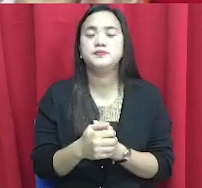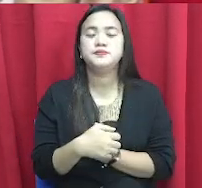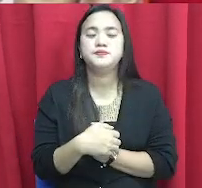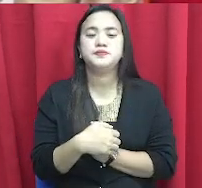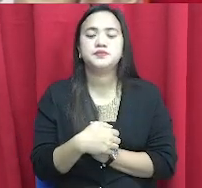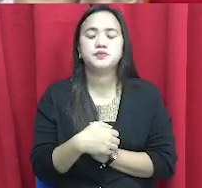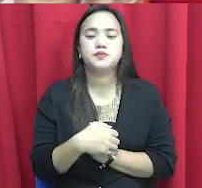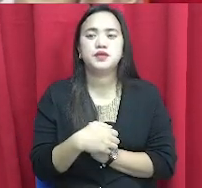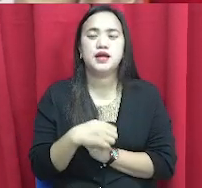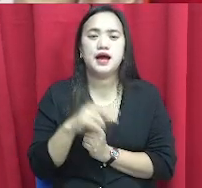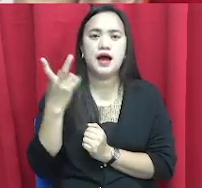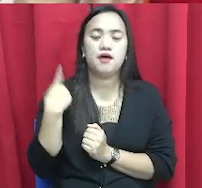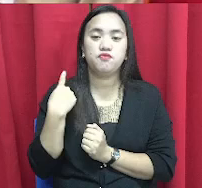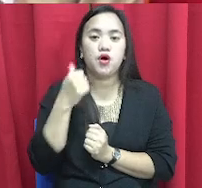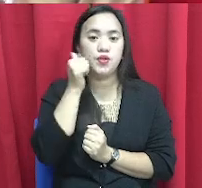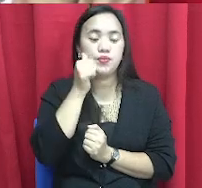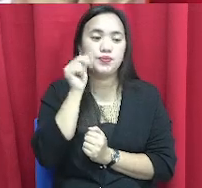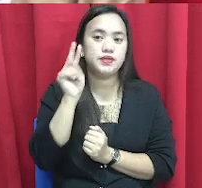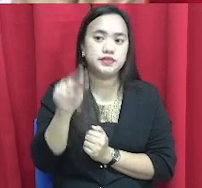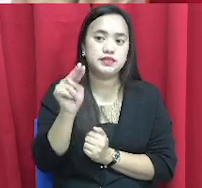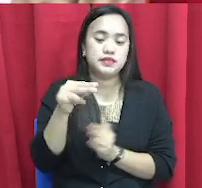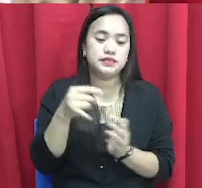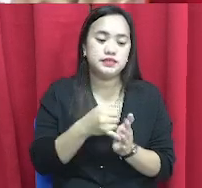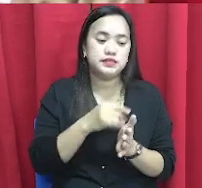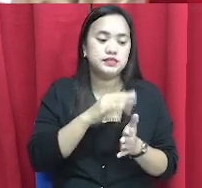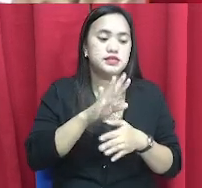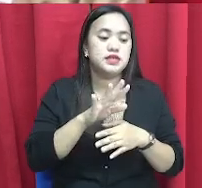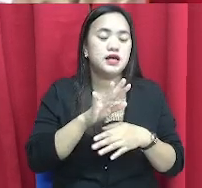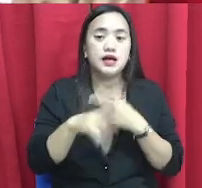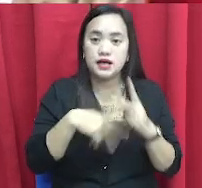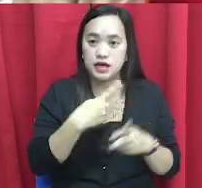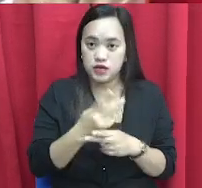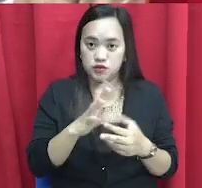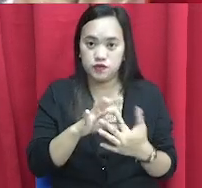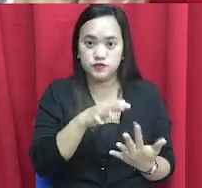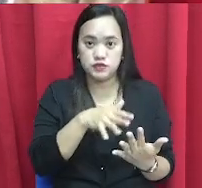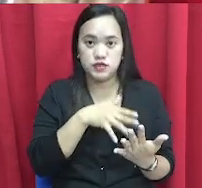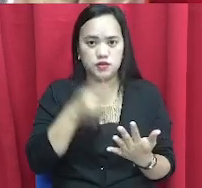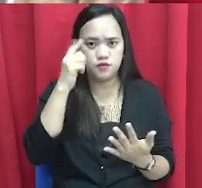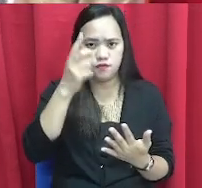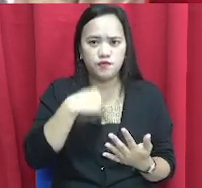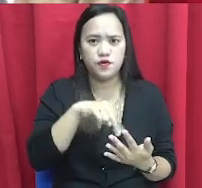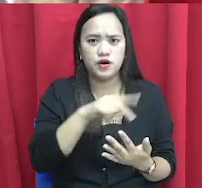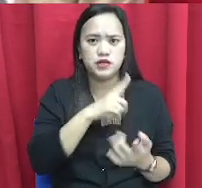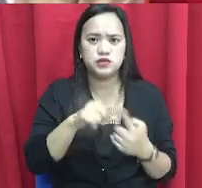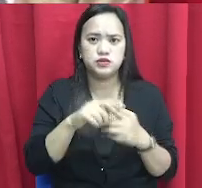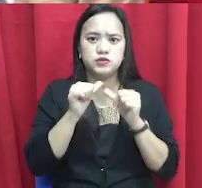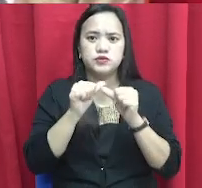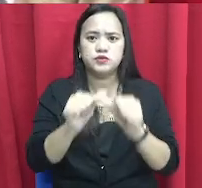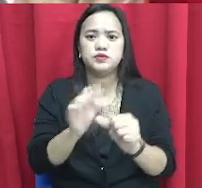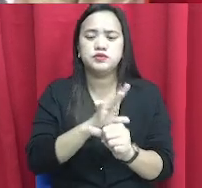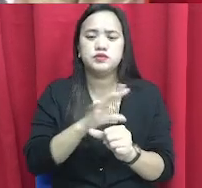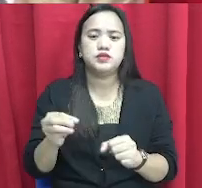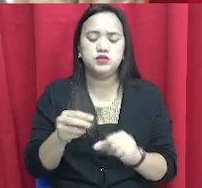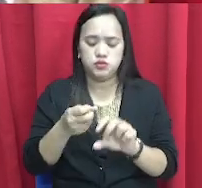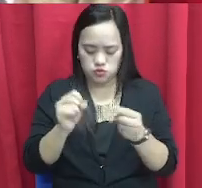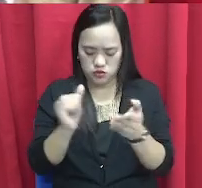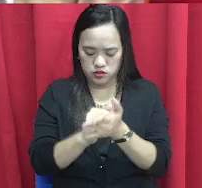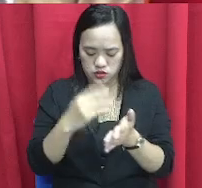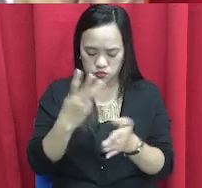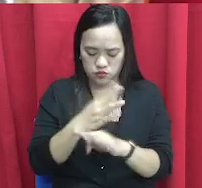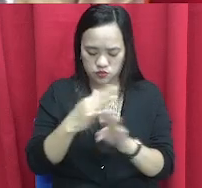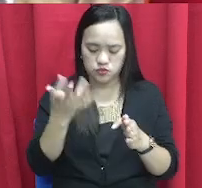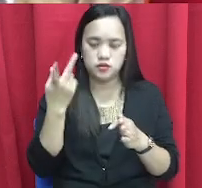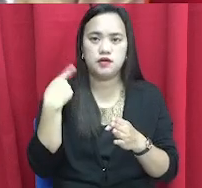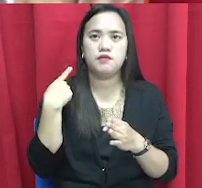ay nangangailangan ng itong aralin at ah upang patuloy po na hindi po tayo malihis sa Nais